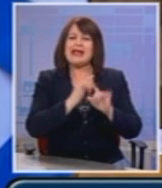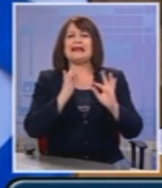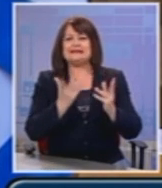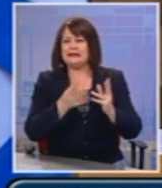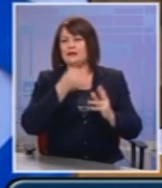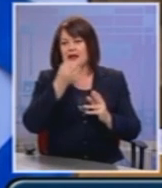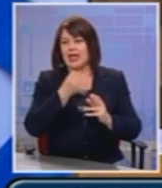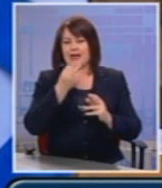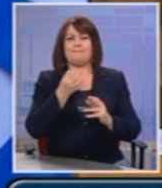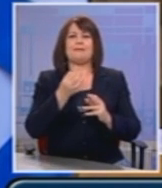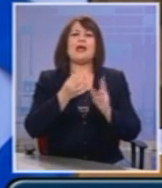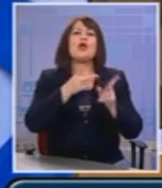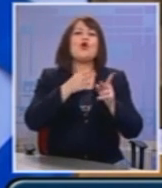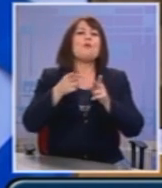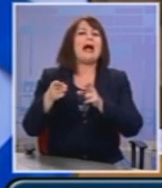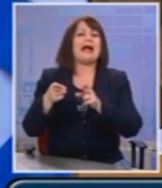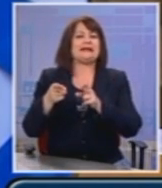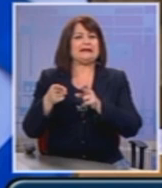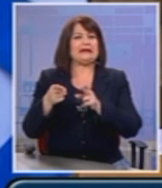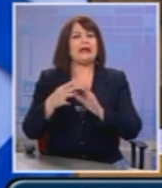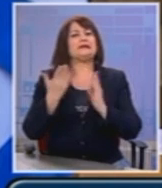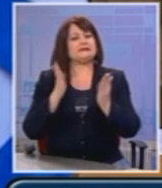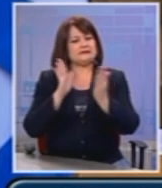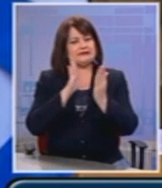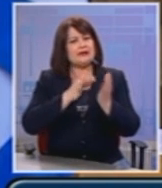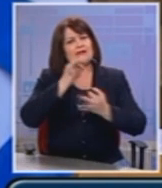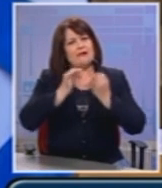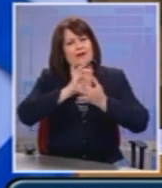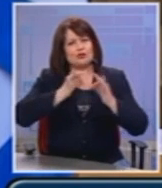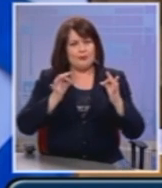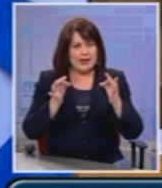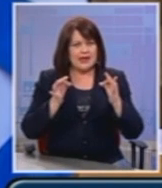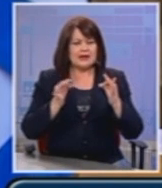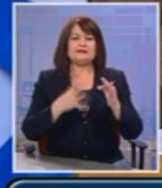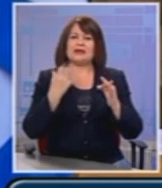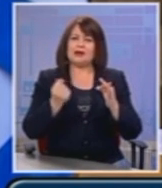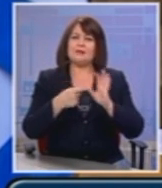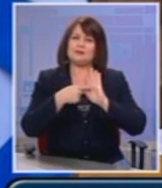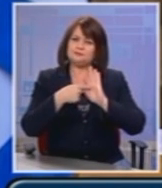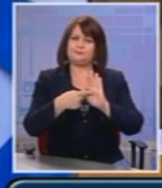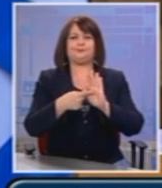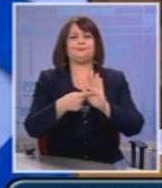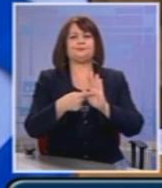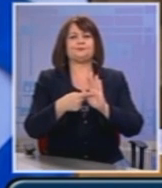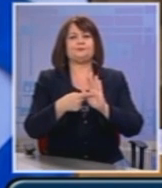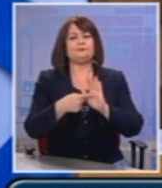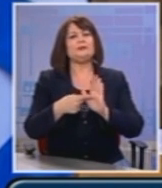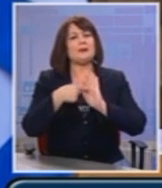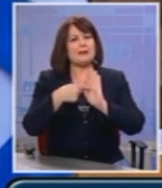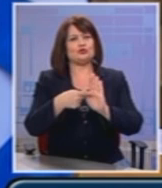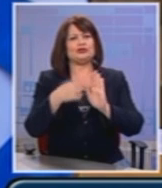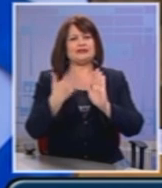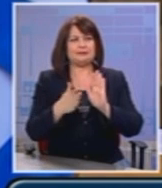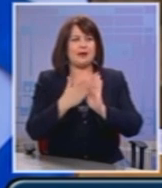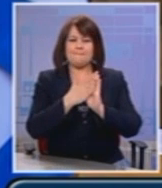των επιμέρους προσεγγίσεων και αναλύσεων είχαμε την παρουσίαση